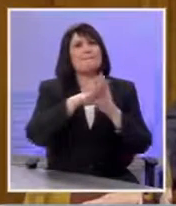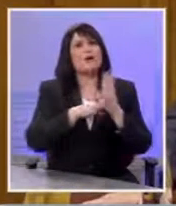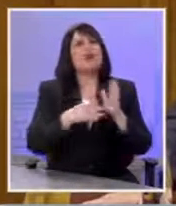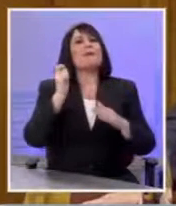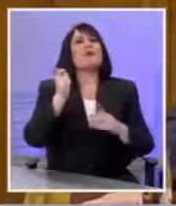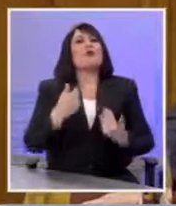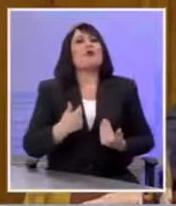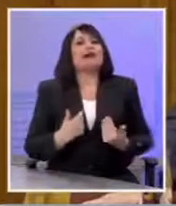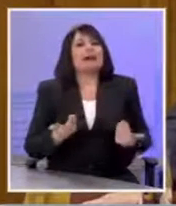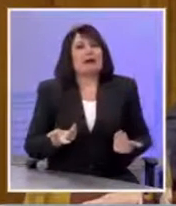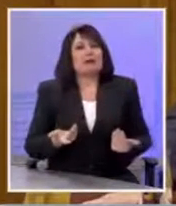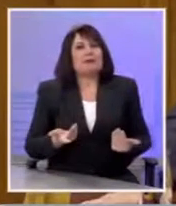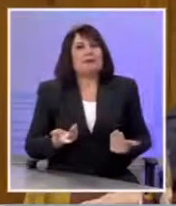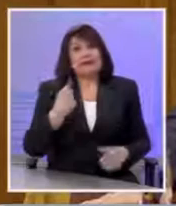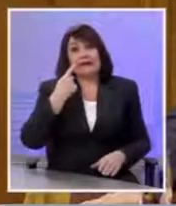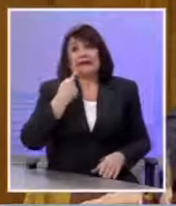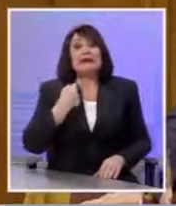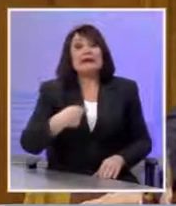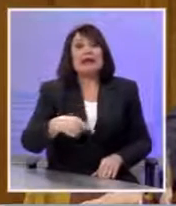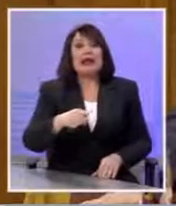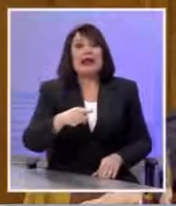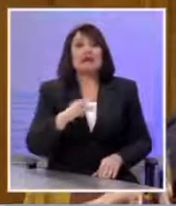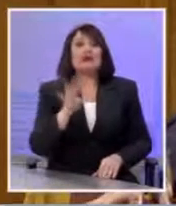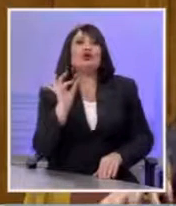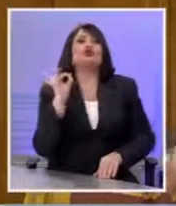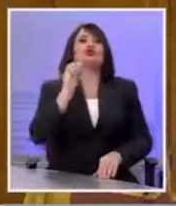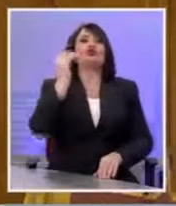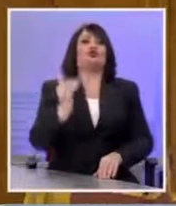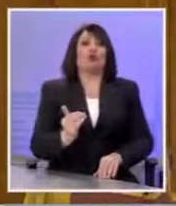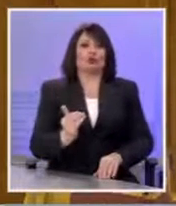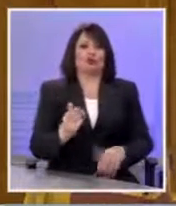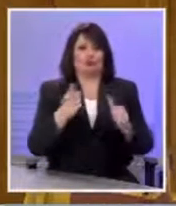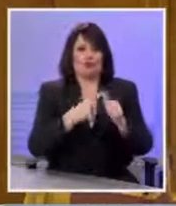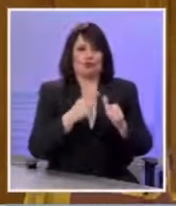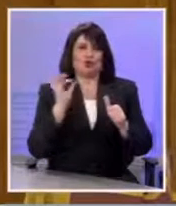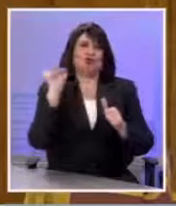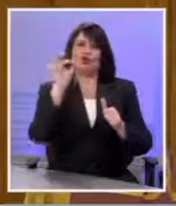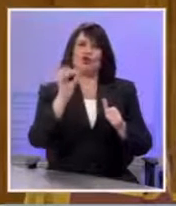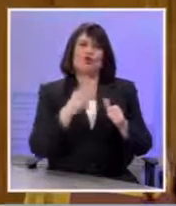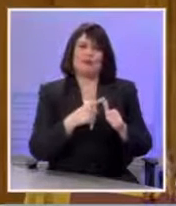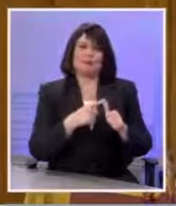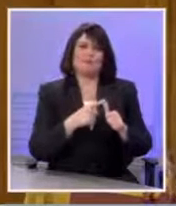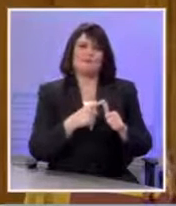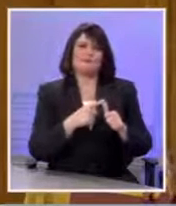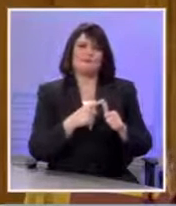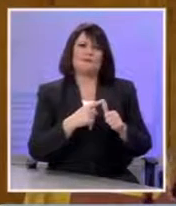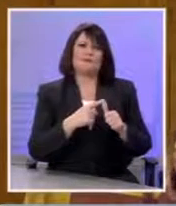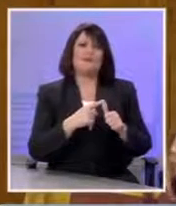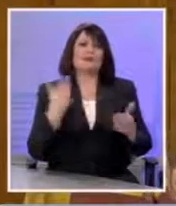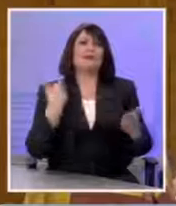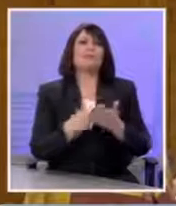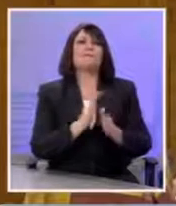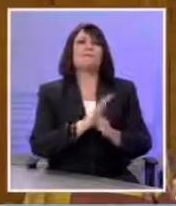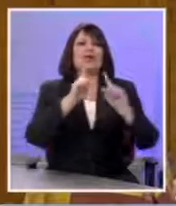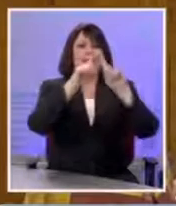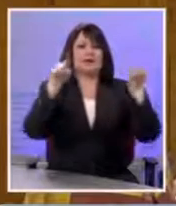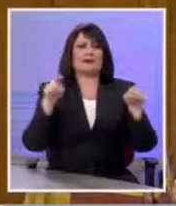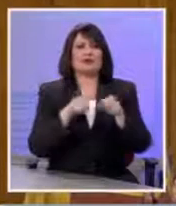μας, προβλέπει τους εξής στόχους. Πρώτος στόχος είναι η ολοκλήρωση και εφαρμογή του θεσμικού